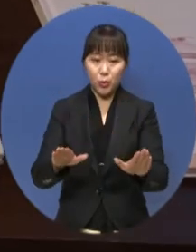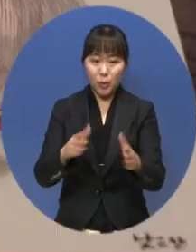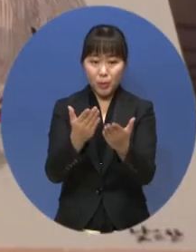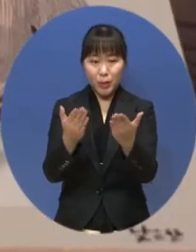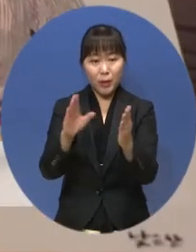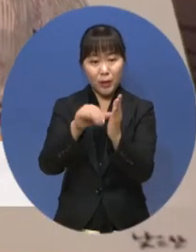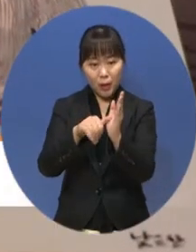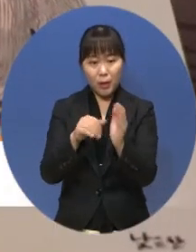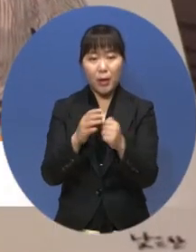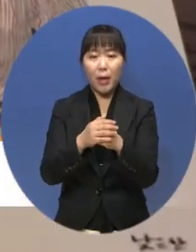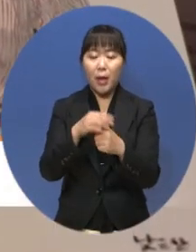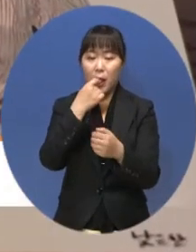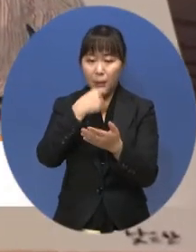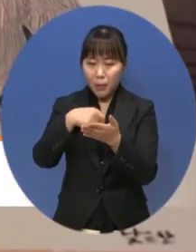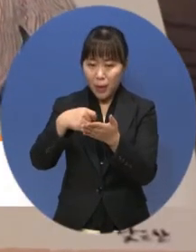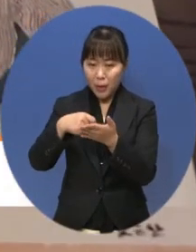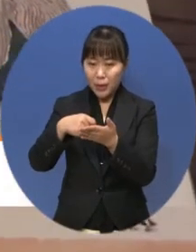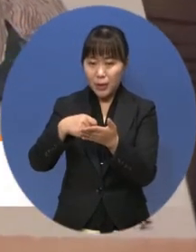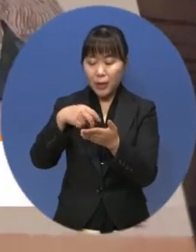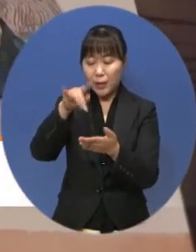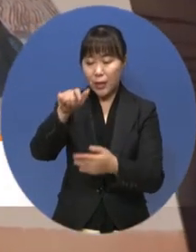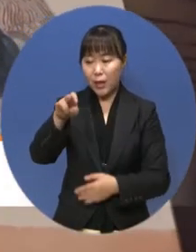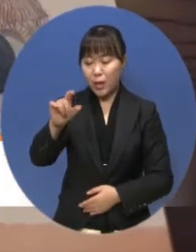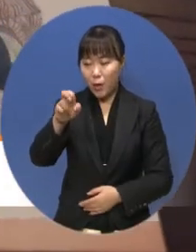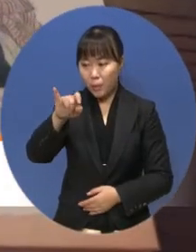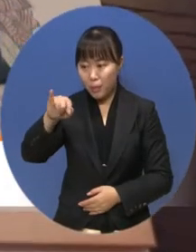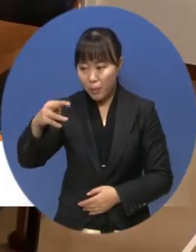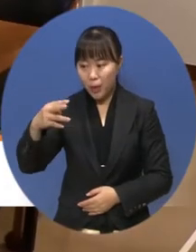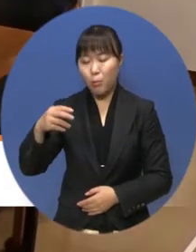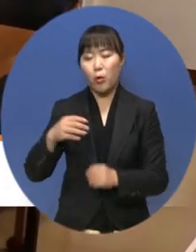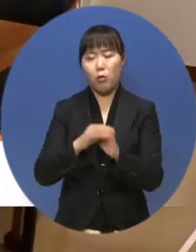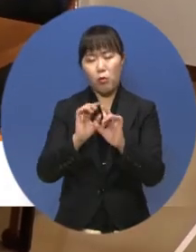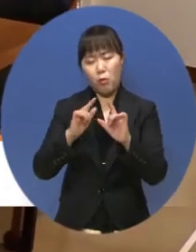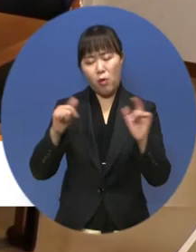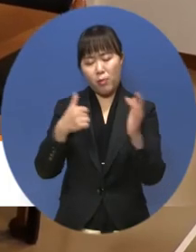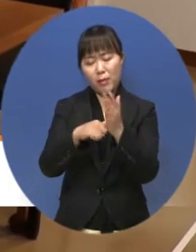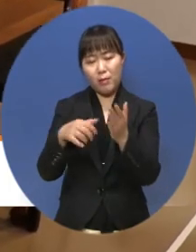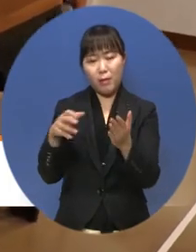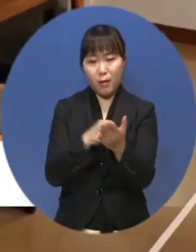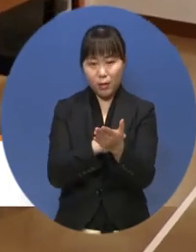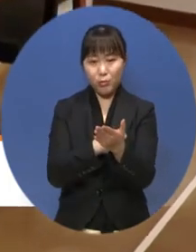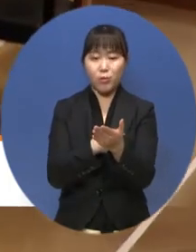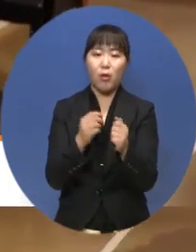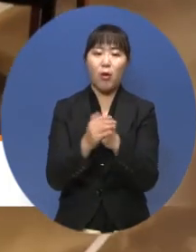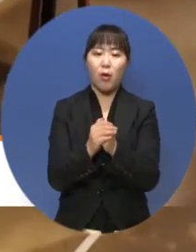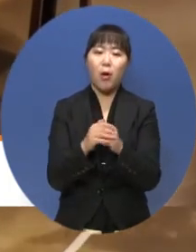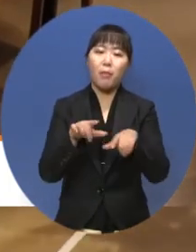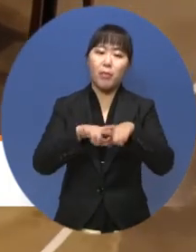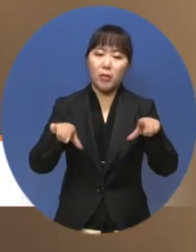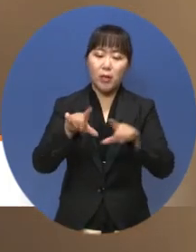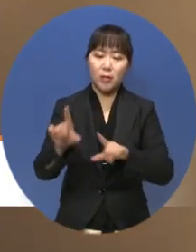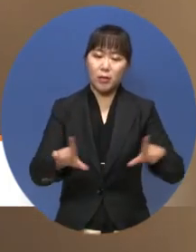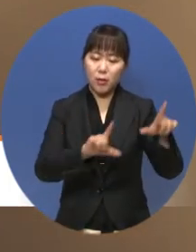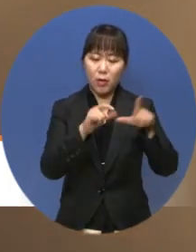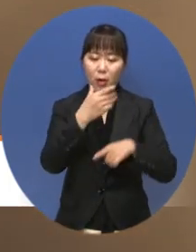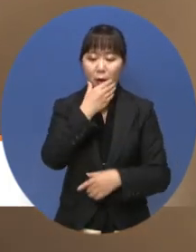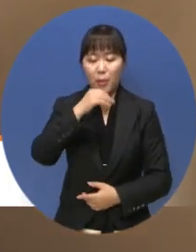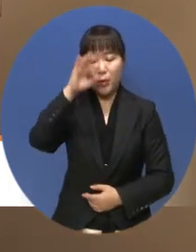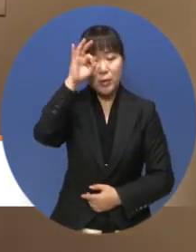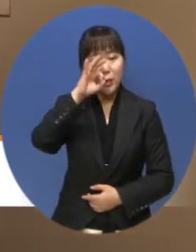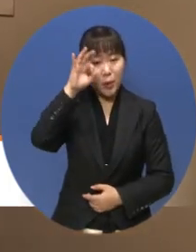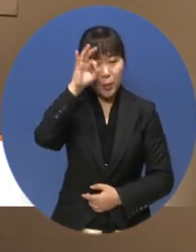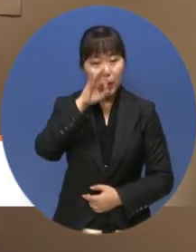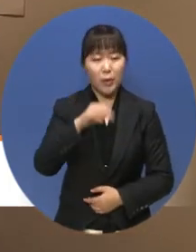전시회는 펜과 색연필, 크레파스, 아크릴 등 다양한 재료를 사용해 평범한 일상 속에서 행복을